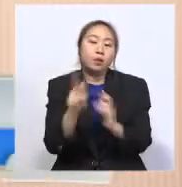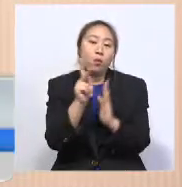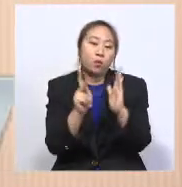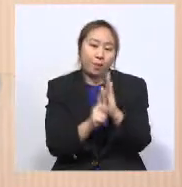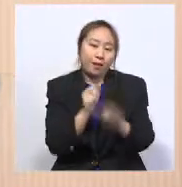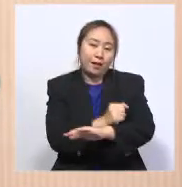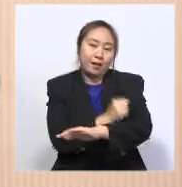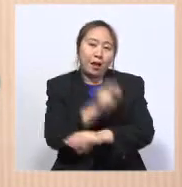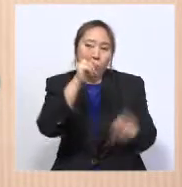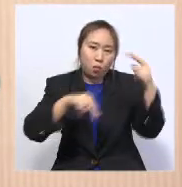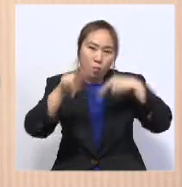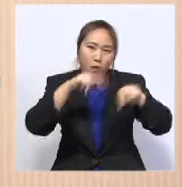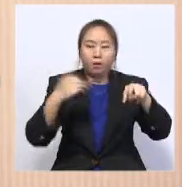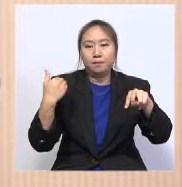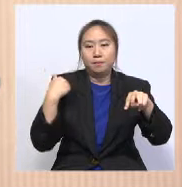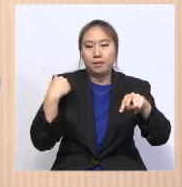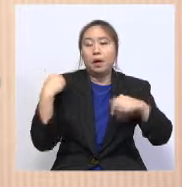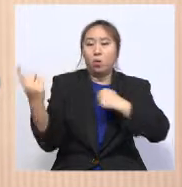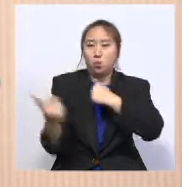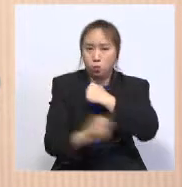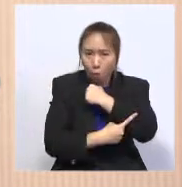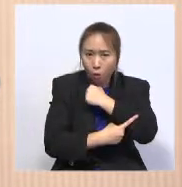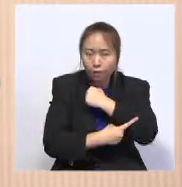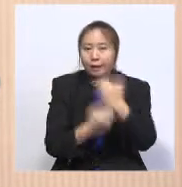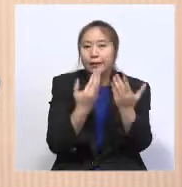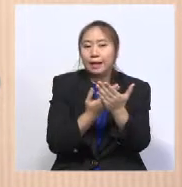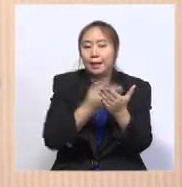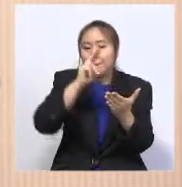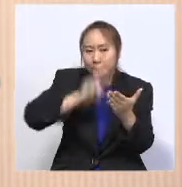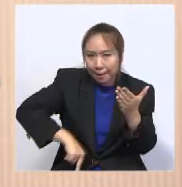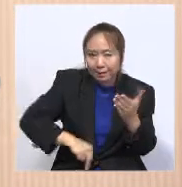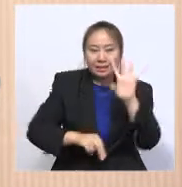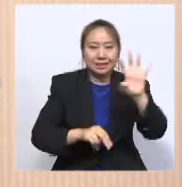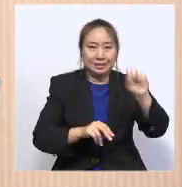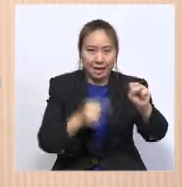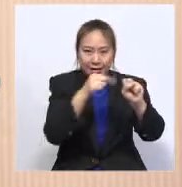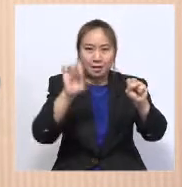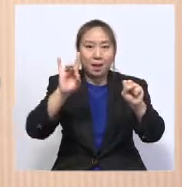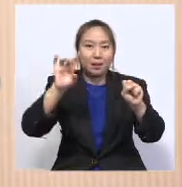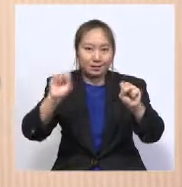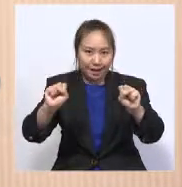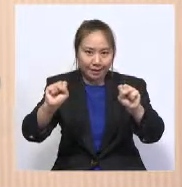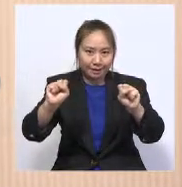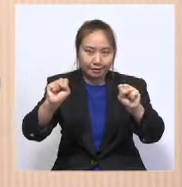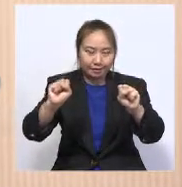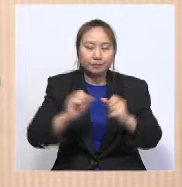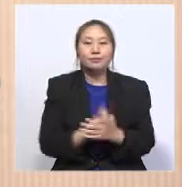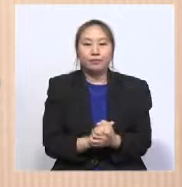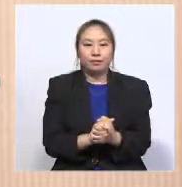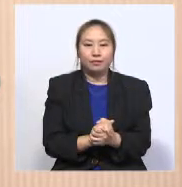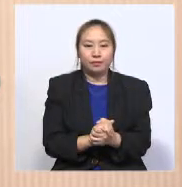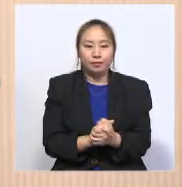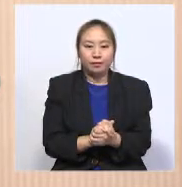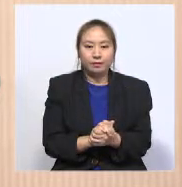เนี่ยก็จะมีโทษเนี่ยปรับ 400,000 ถึง 800,000 ในกรณีนี้ก็โทษ 400,000 ถึง 800,000 เช่นเดียวกัน